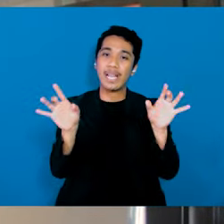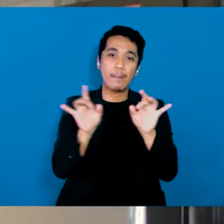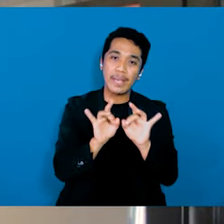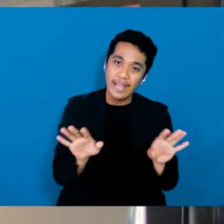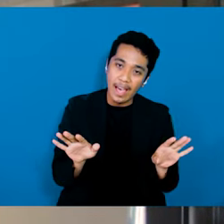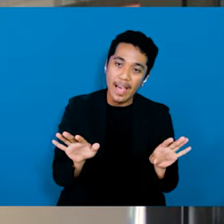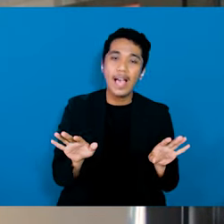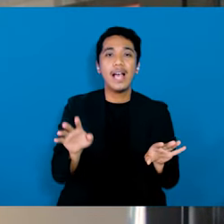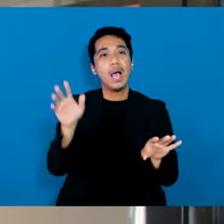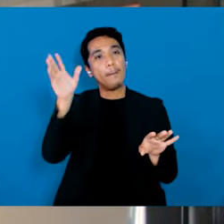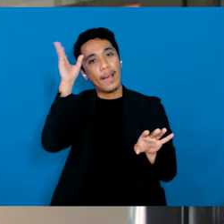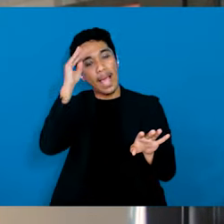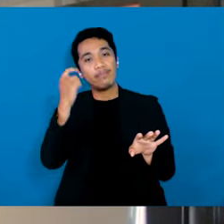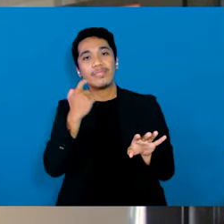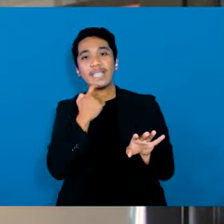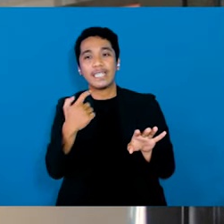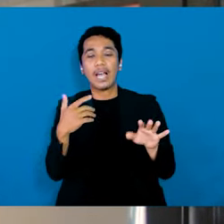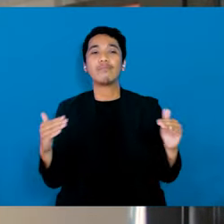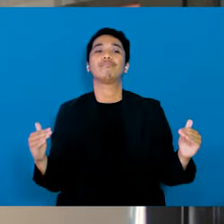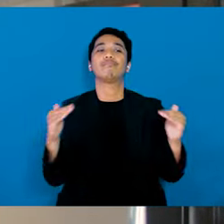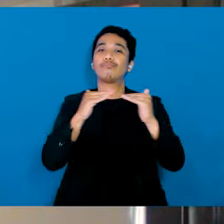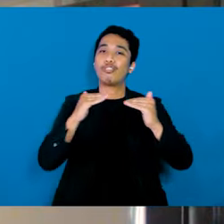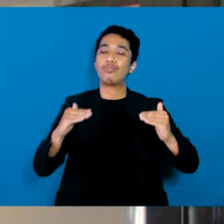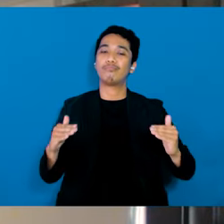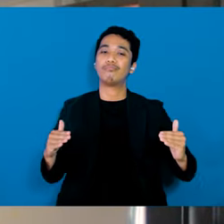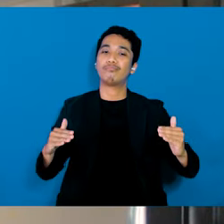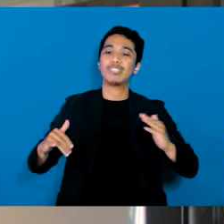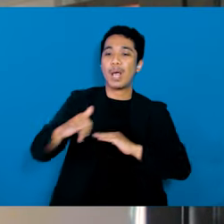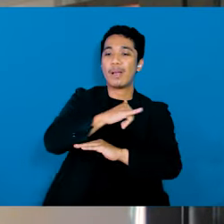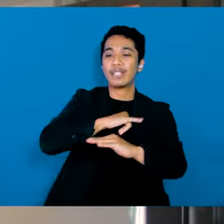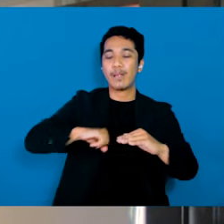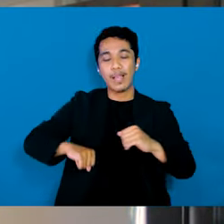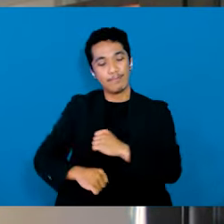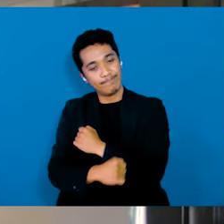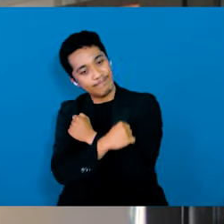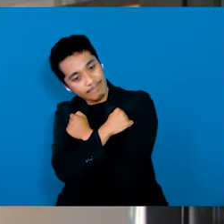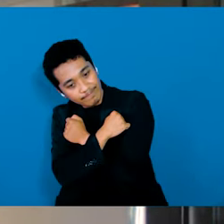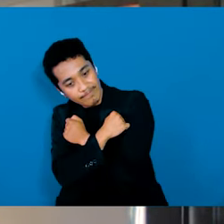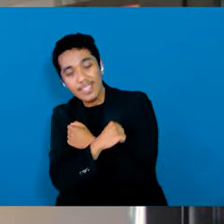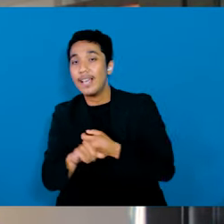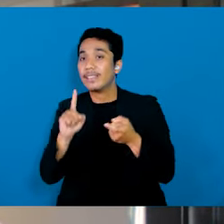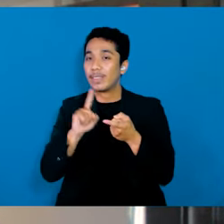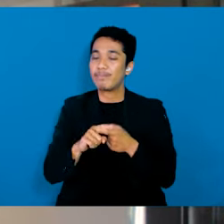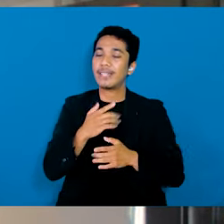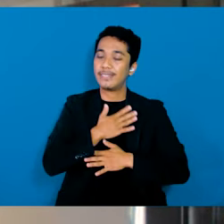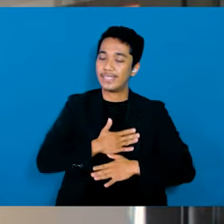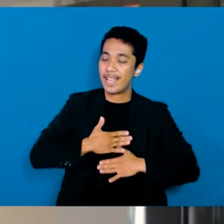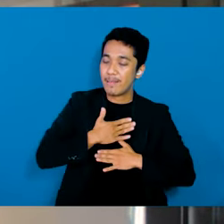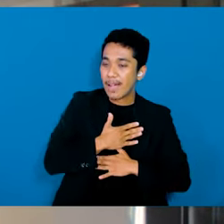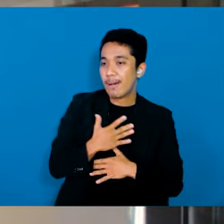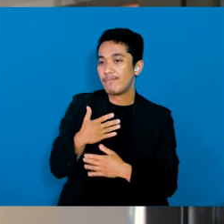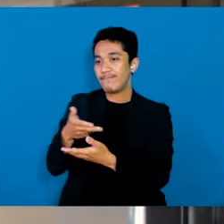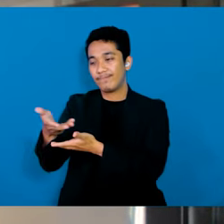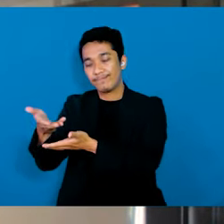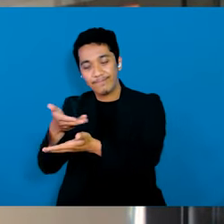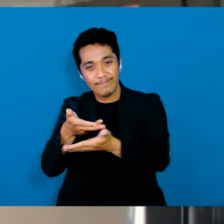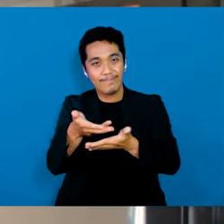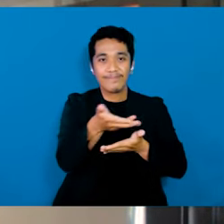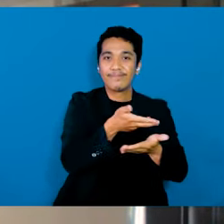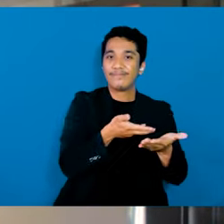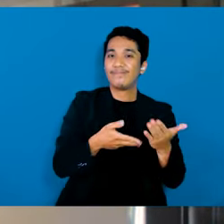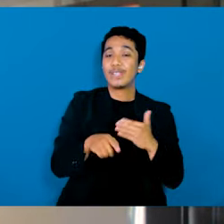membuat kesetaraan, untuk bisa berpelukan bersama, untuk bisa kamu teman yang nyaman buat saya nyaman buat